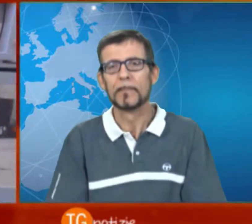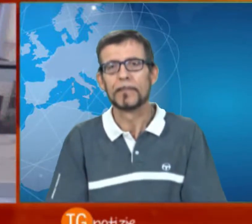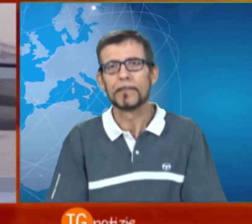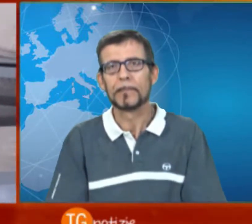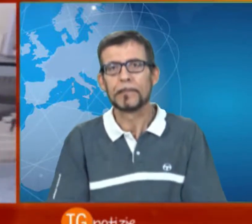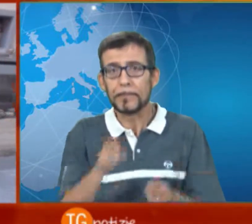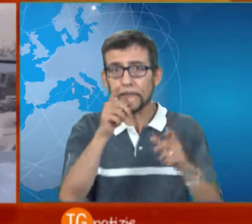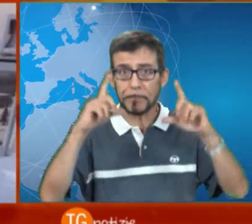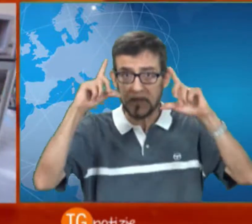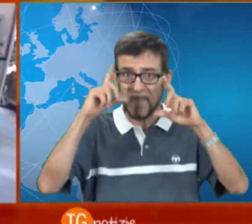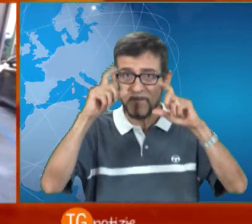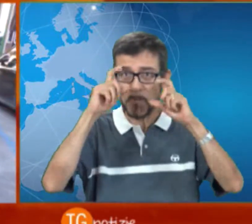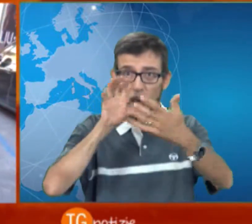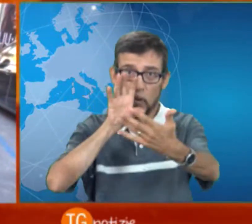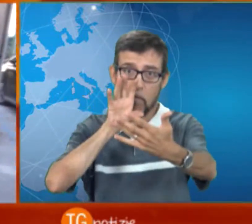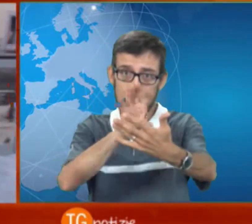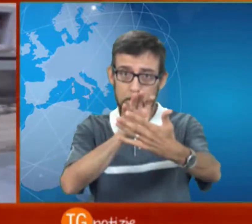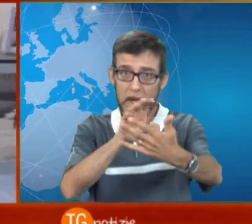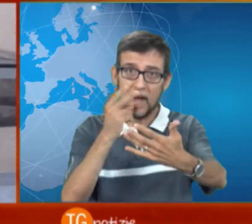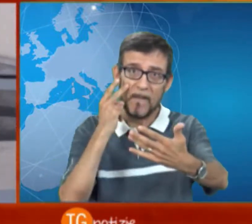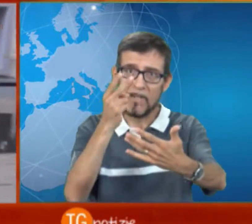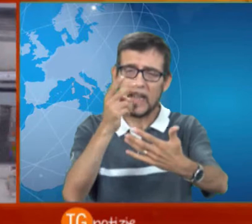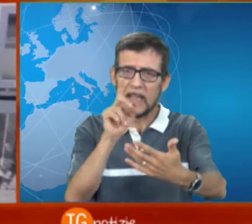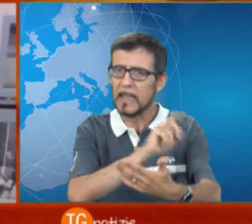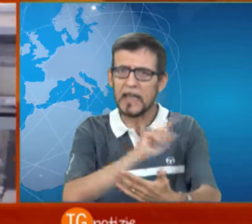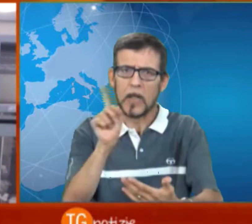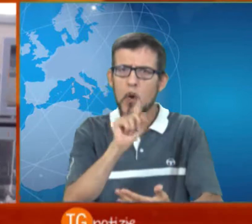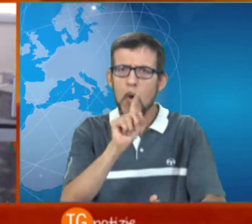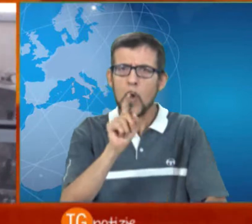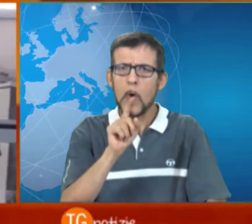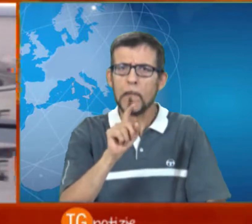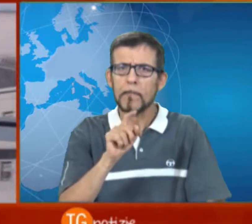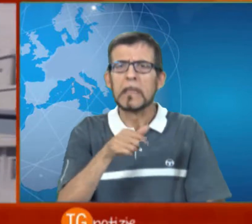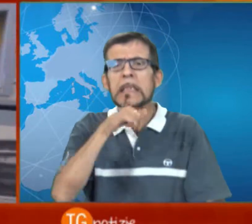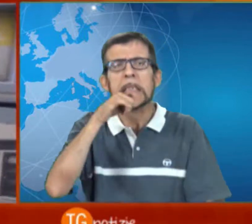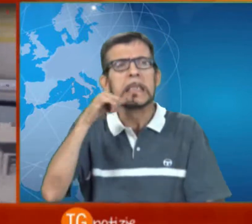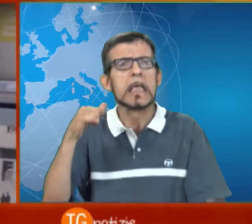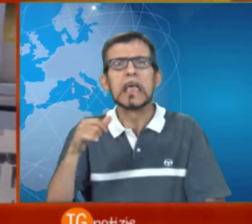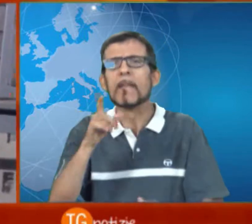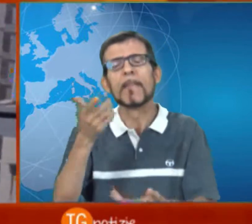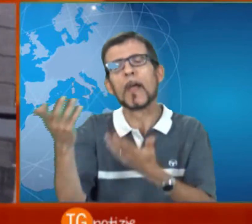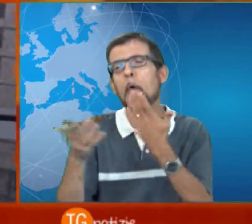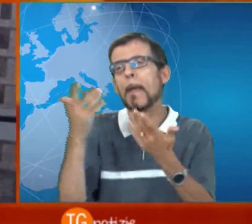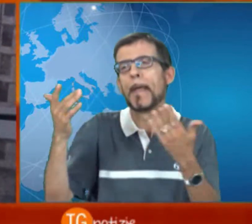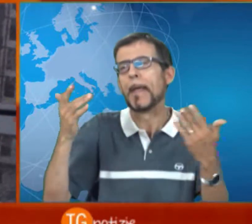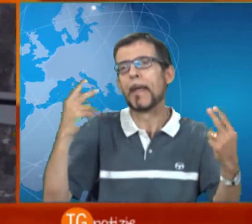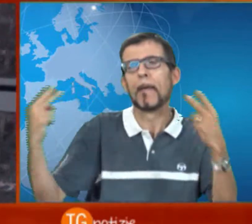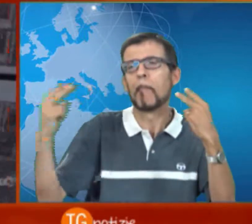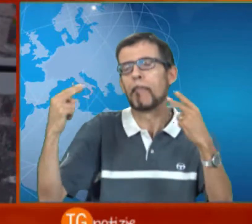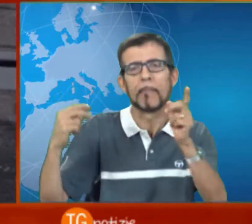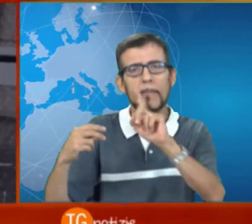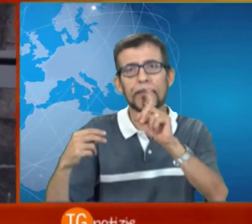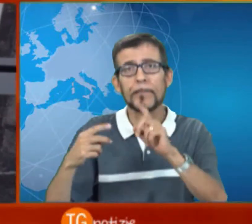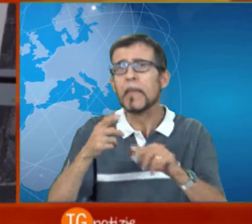La fotografia che vedete adesso in questa immagine non è una foto che serve soltanto da arredo, ma è la